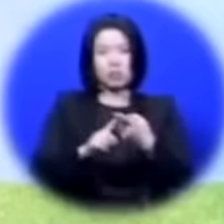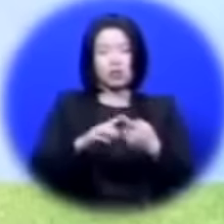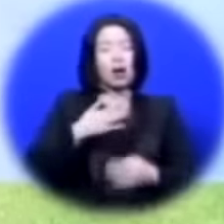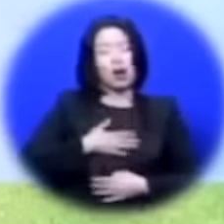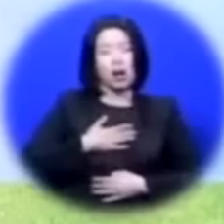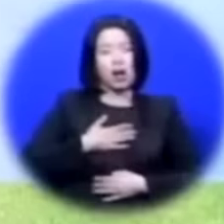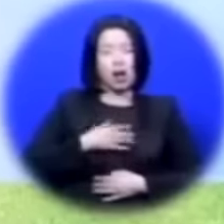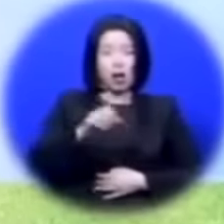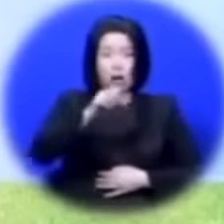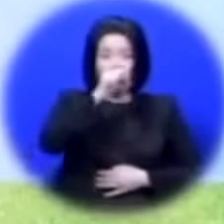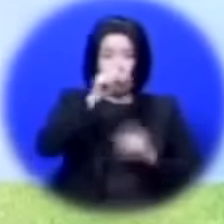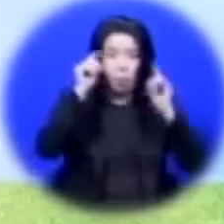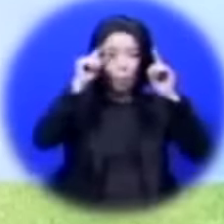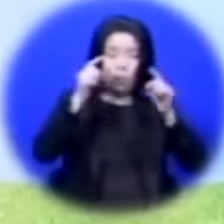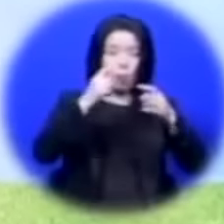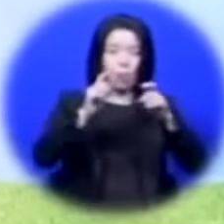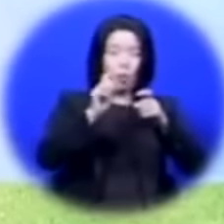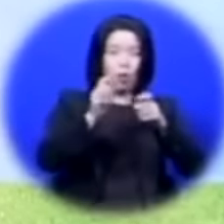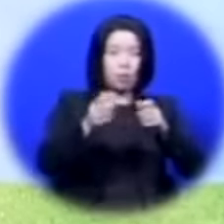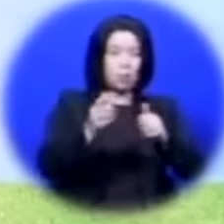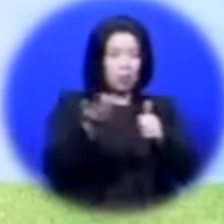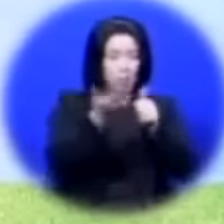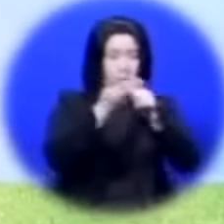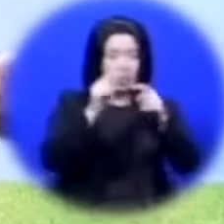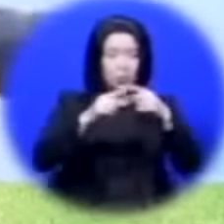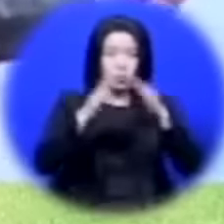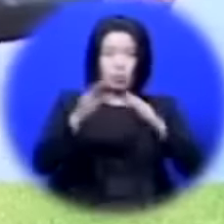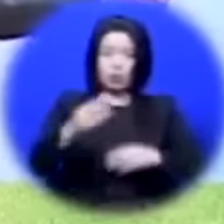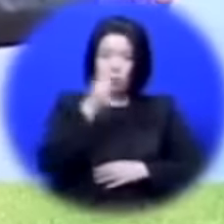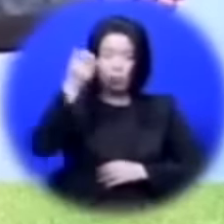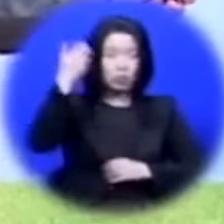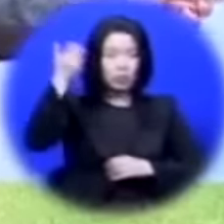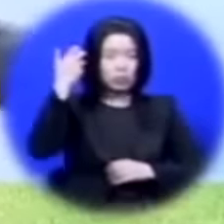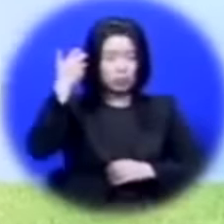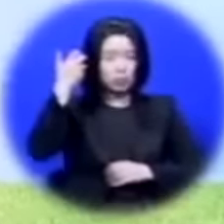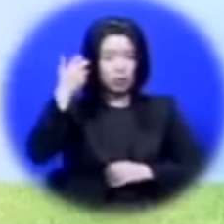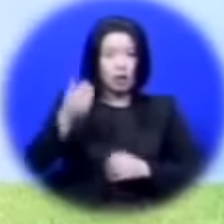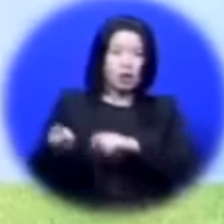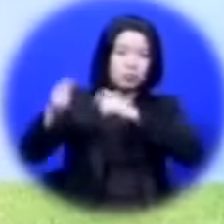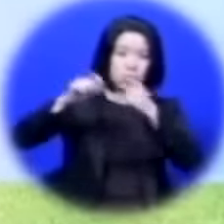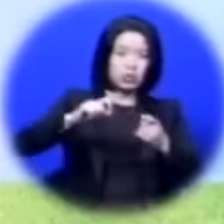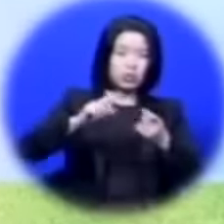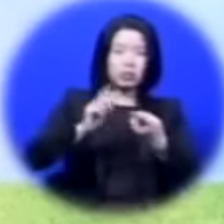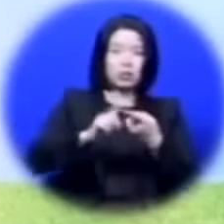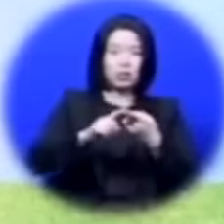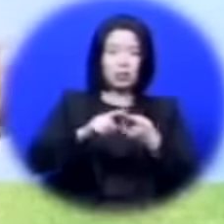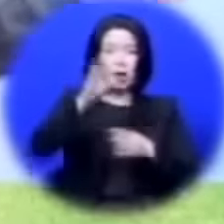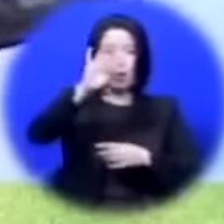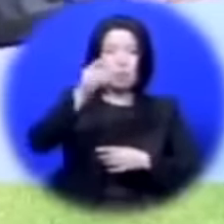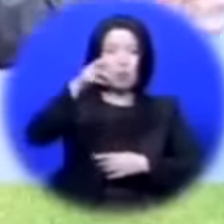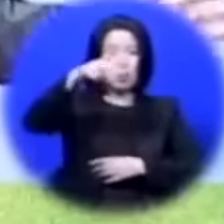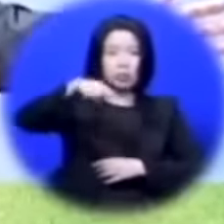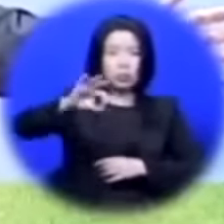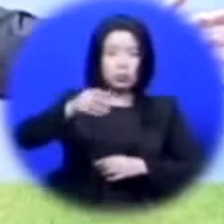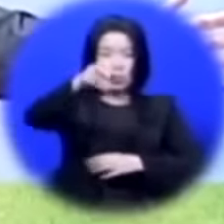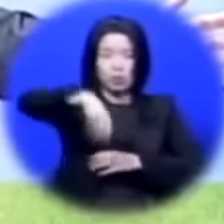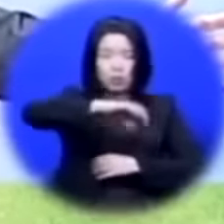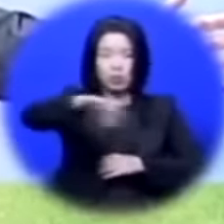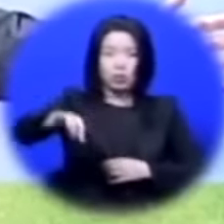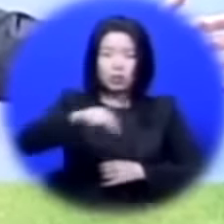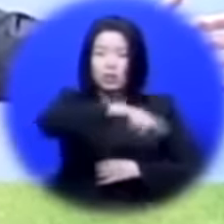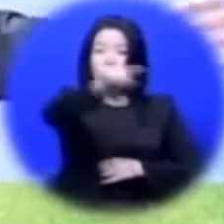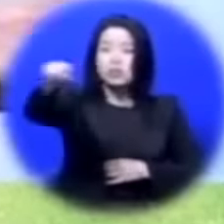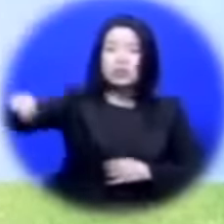선한목자 교회에 성령이 부어진 것은 이복 동에 있는 거리 사람들이 압니다 그 사람들이 알게 돼